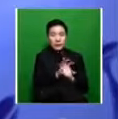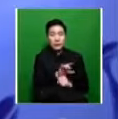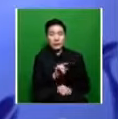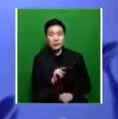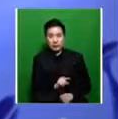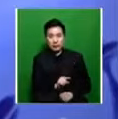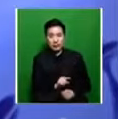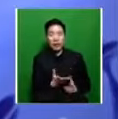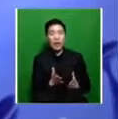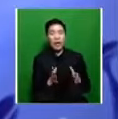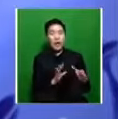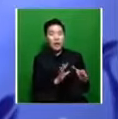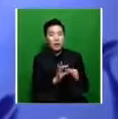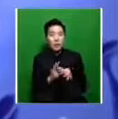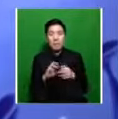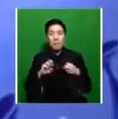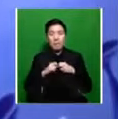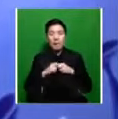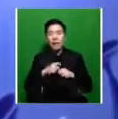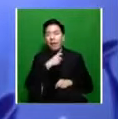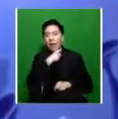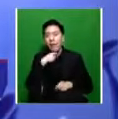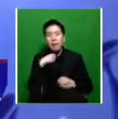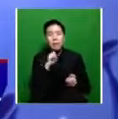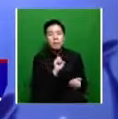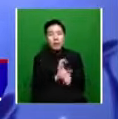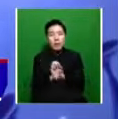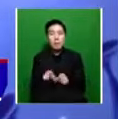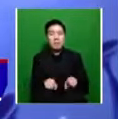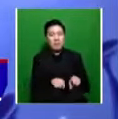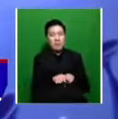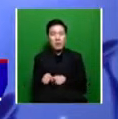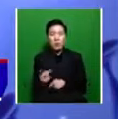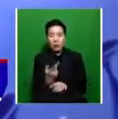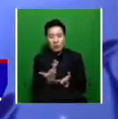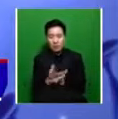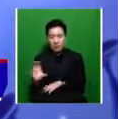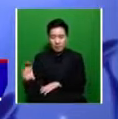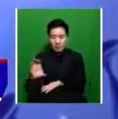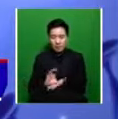โควิด-19 แล้วก็รวมถึงปัญหาภัยแล้งด้วยนะคะซึ่งในวงเงิน